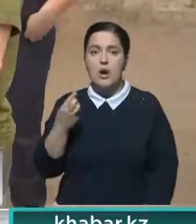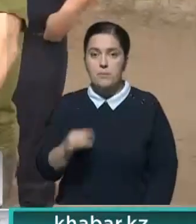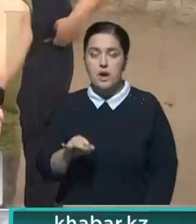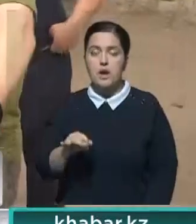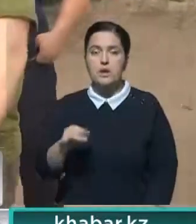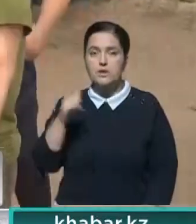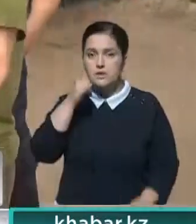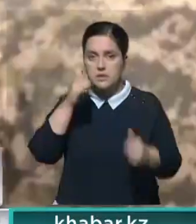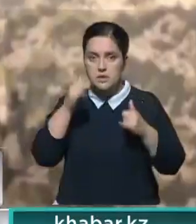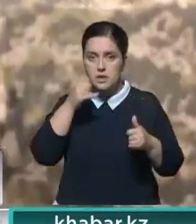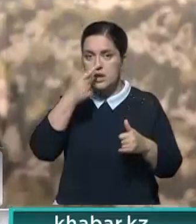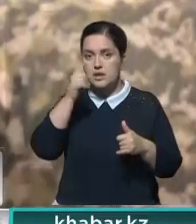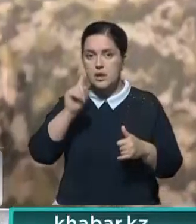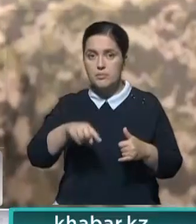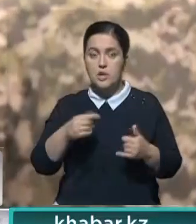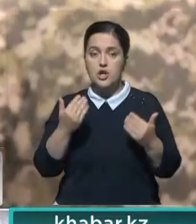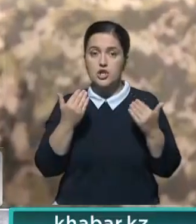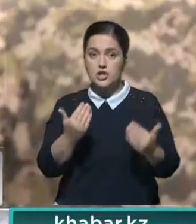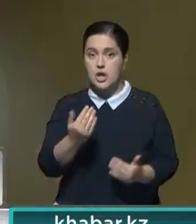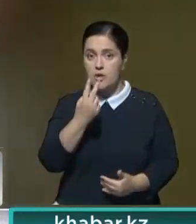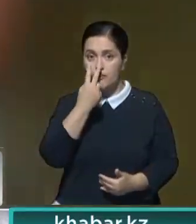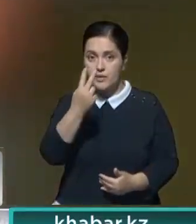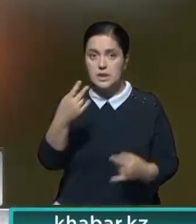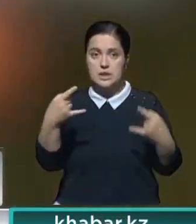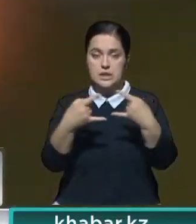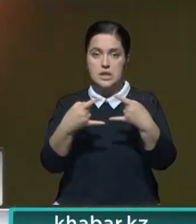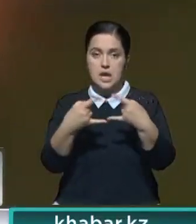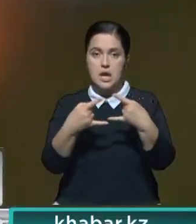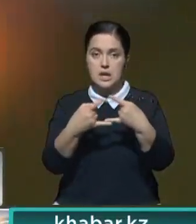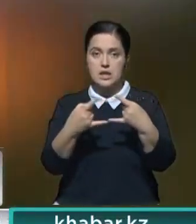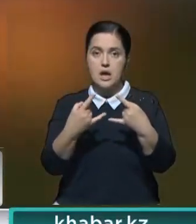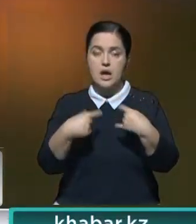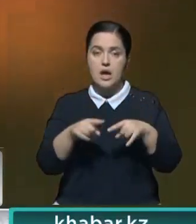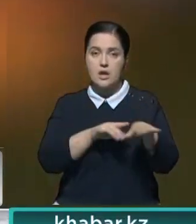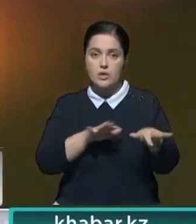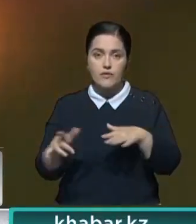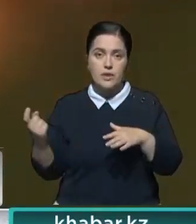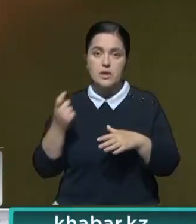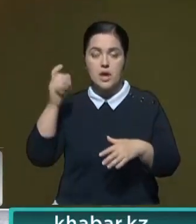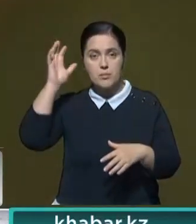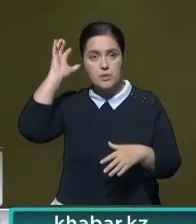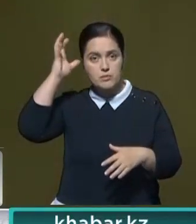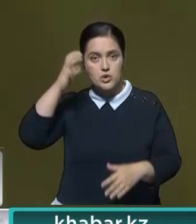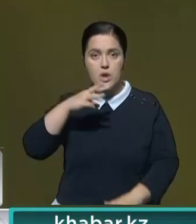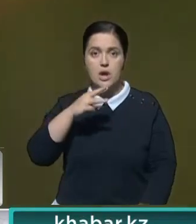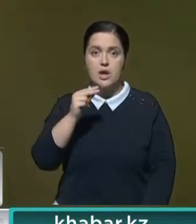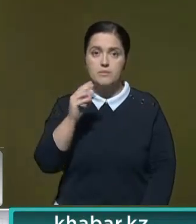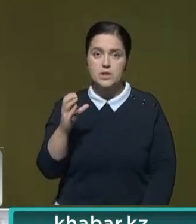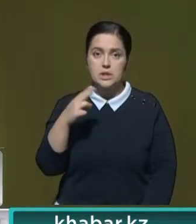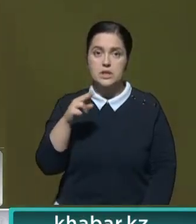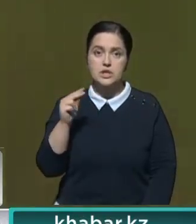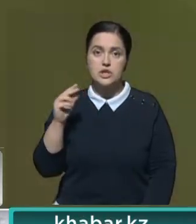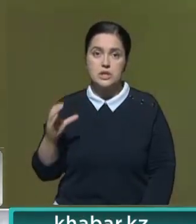в области Абая открыто горячая линия Сейчас вы видите на своих экранах телефоны организована Также работа психологов